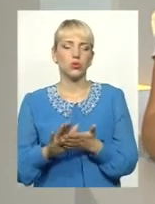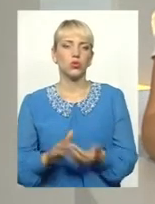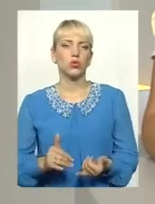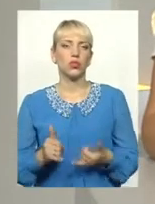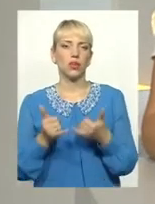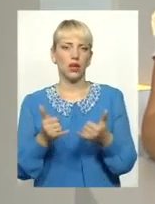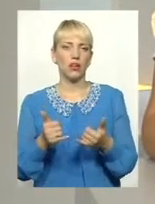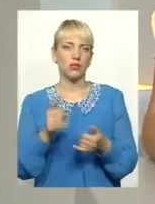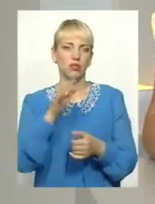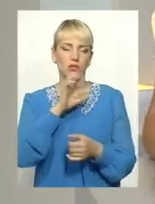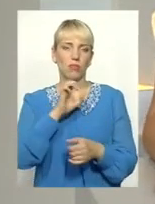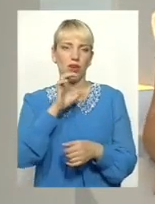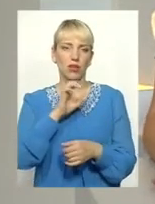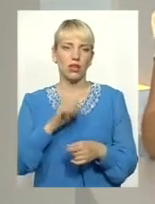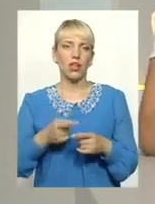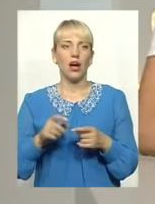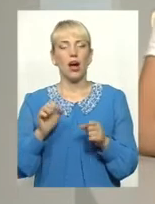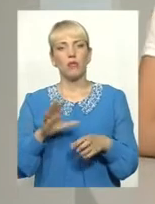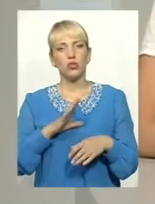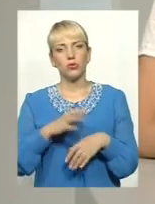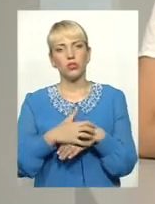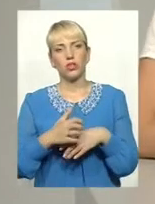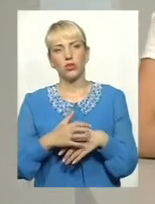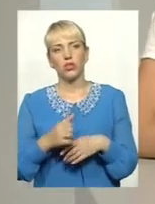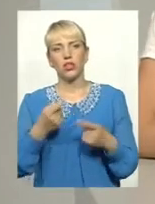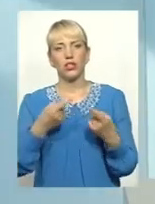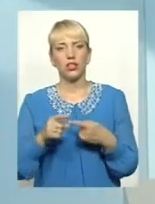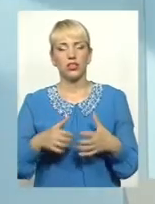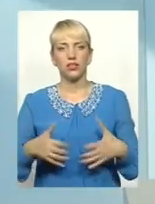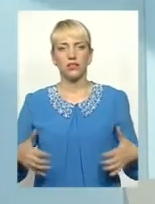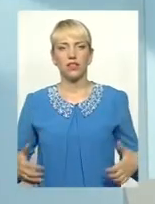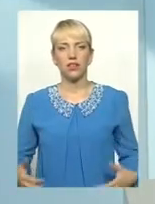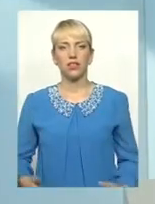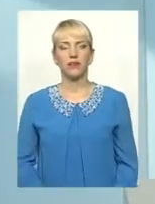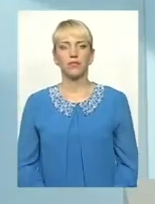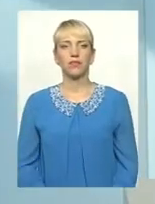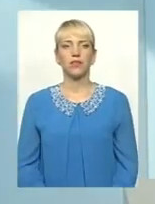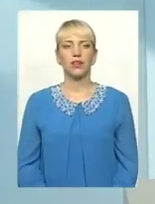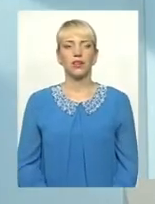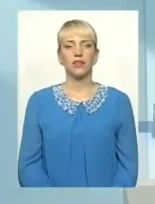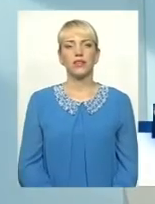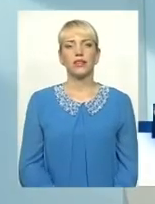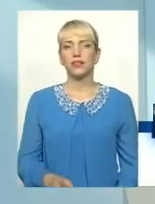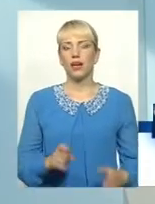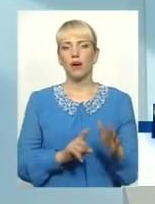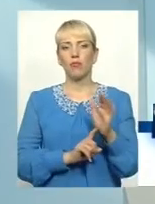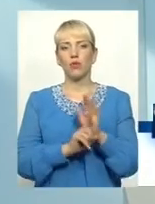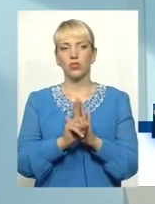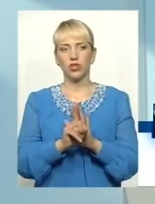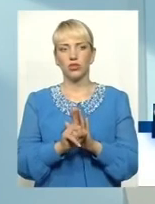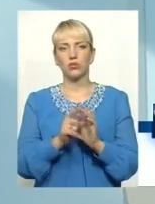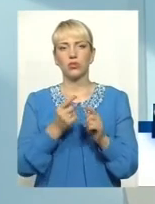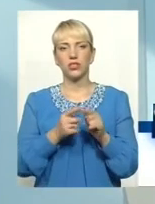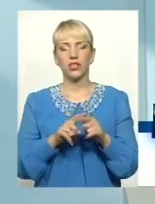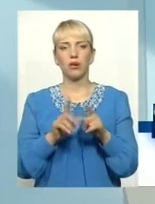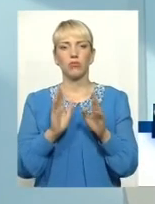для собак, чи, можливо, це будуть і коти, і, можливо, інші тварини? Ну, на початку це, звісно,